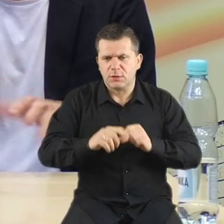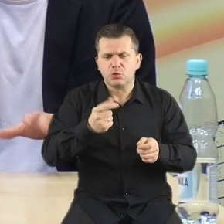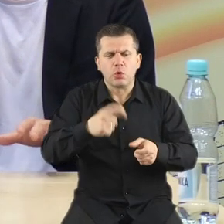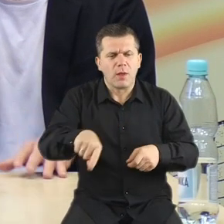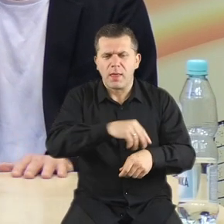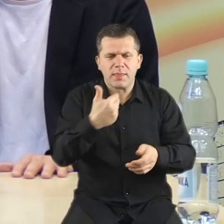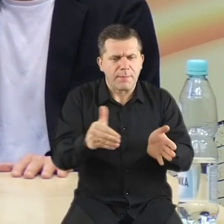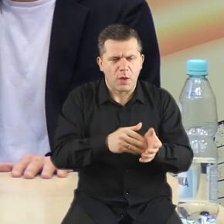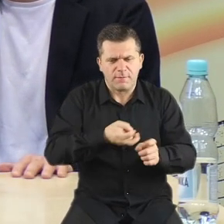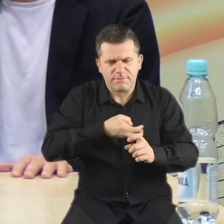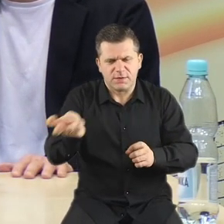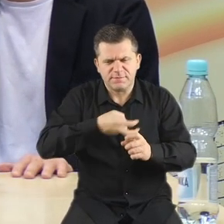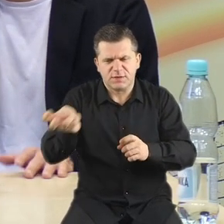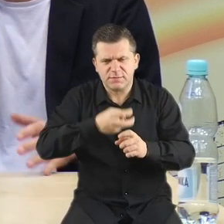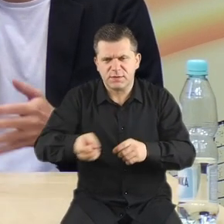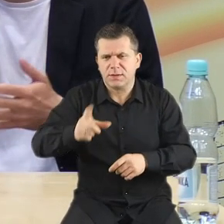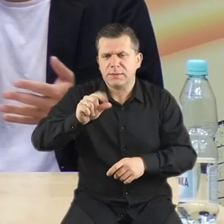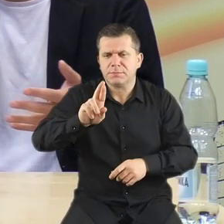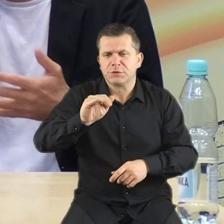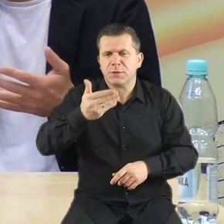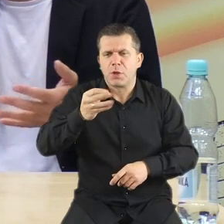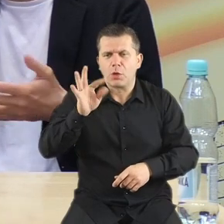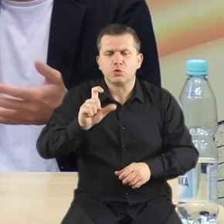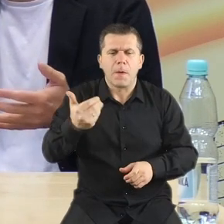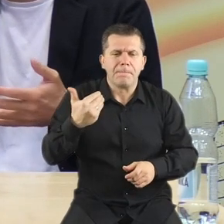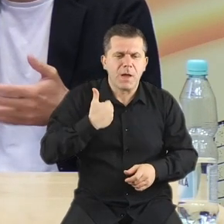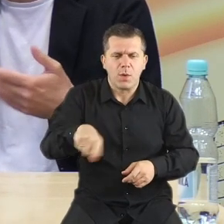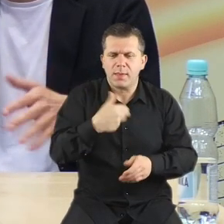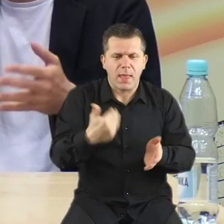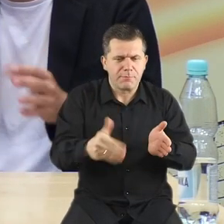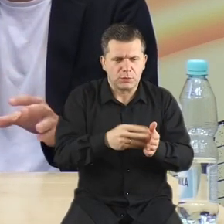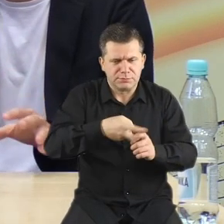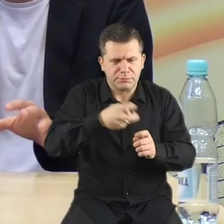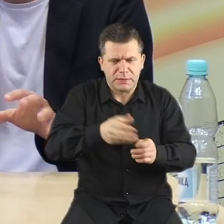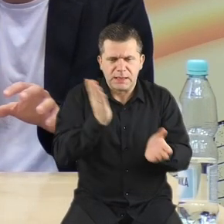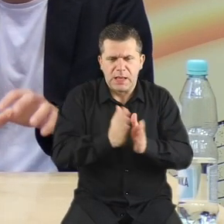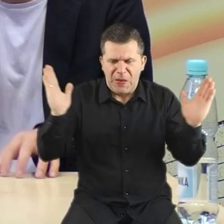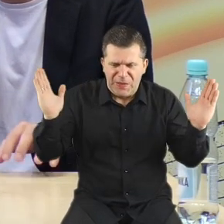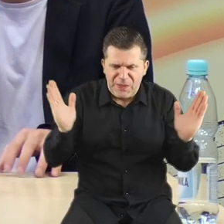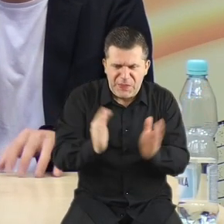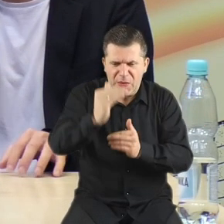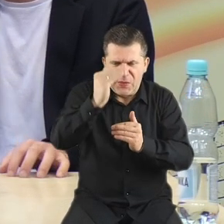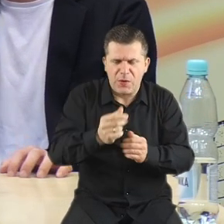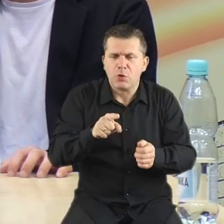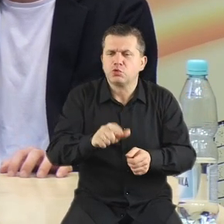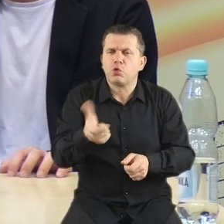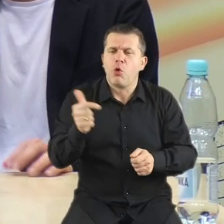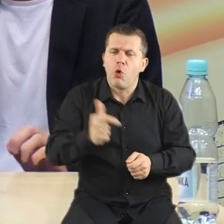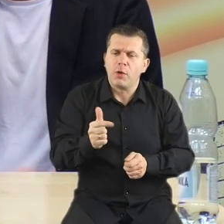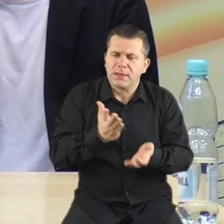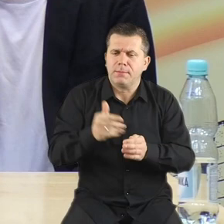co niepotrzebne, każdy przymiotnik, to wszystko, co się wydawało zbędne, tylko to, co konieczne musiało tam